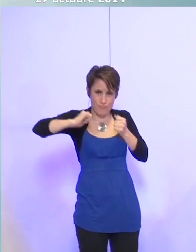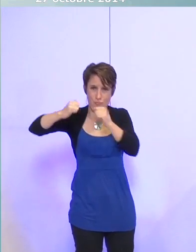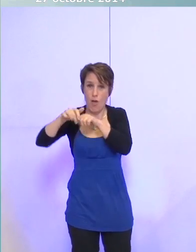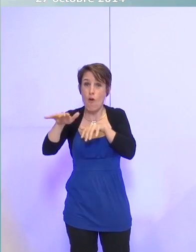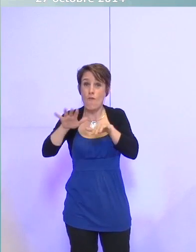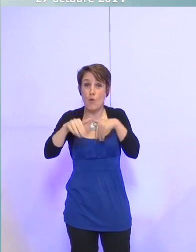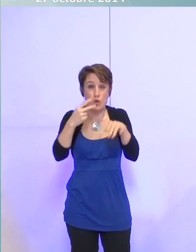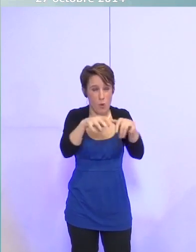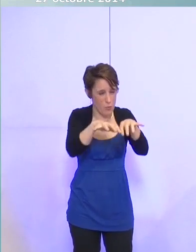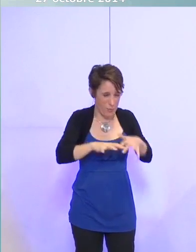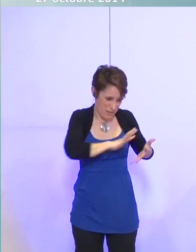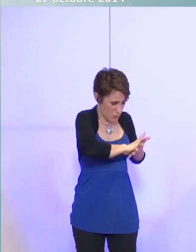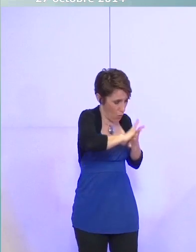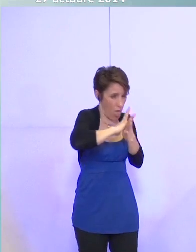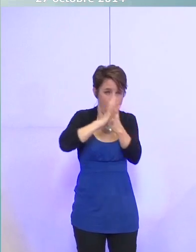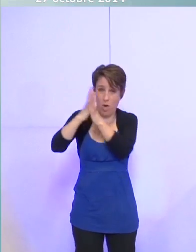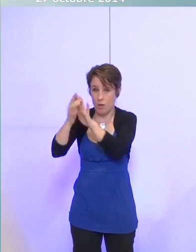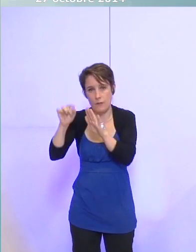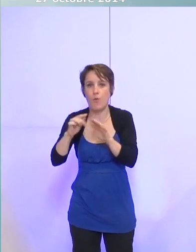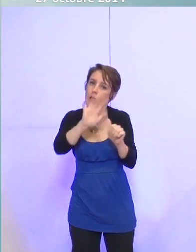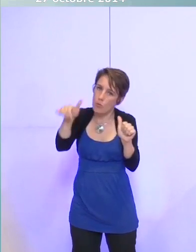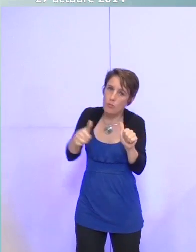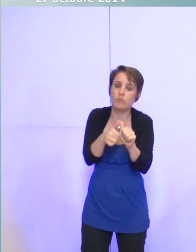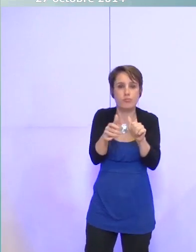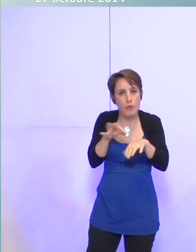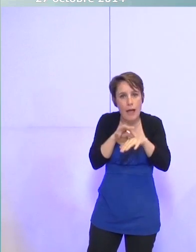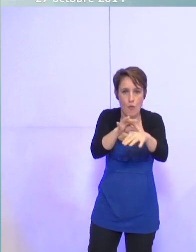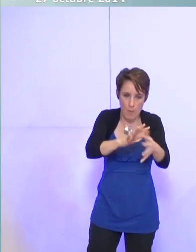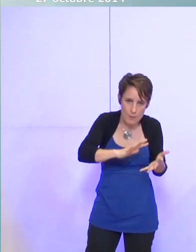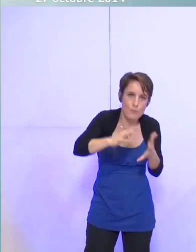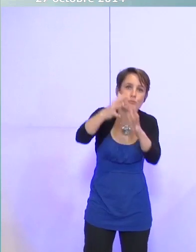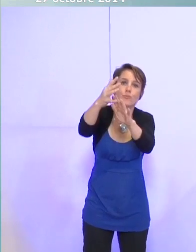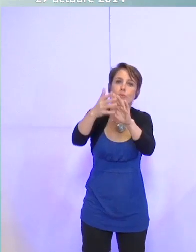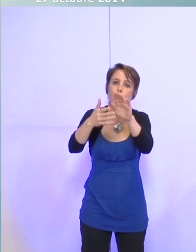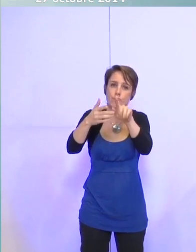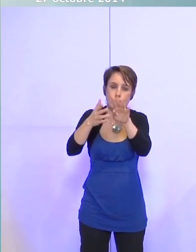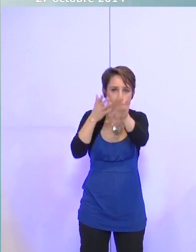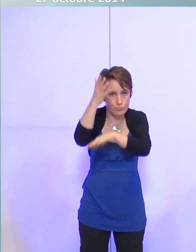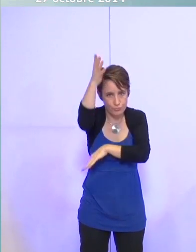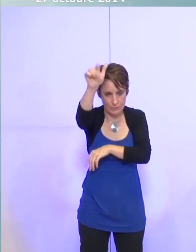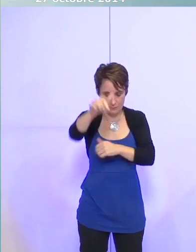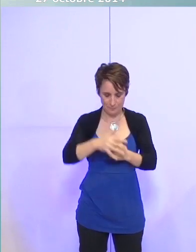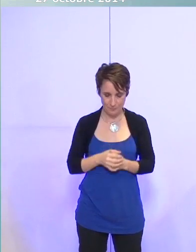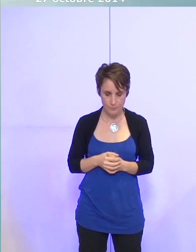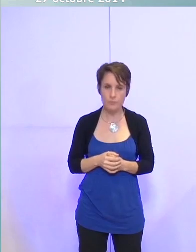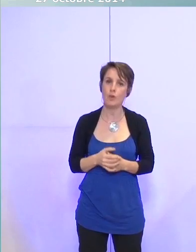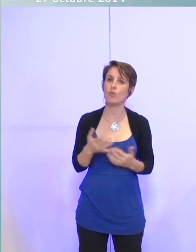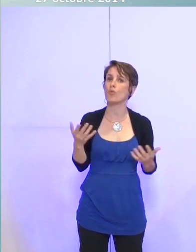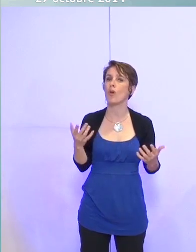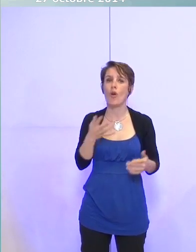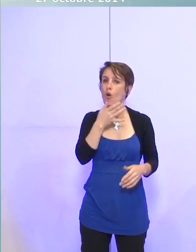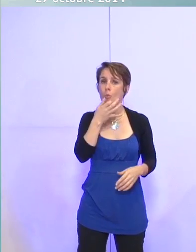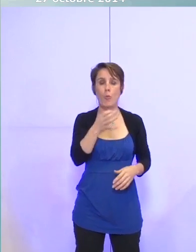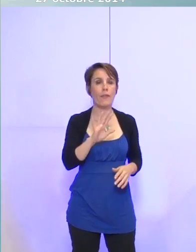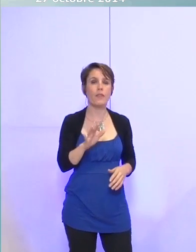fonctionnement de l'administration qui doit être accompagnée et portée sur le long terme. Il ne suffit donc pas, nous semble-t-il, de désigner un